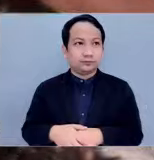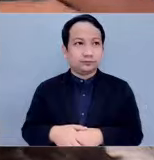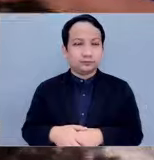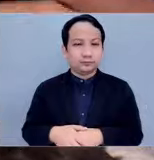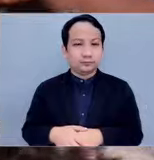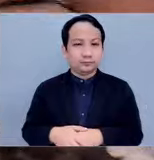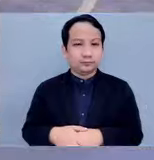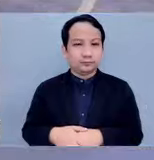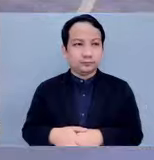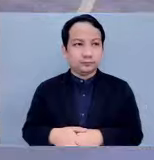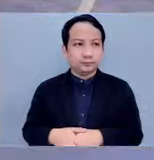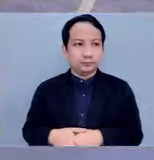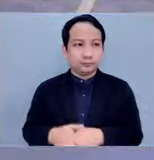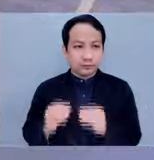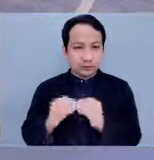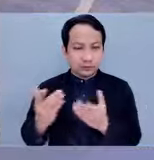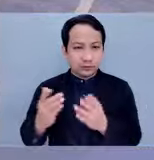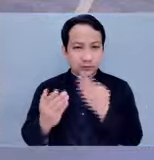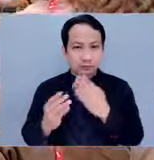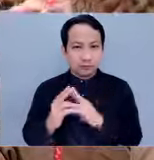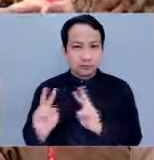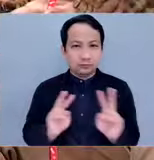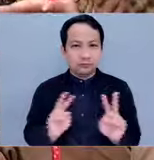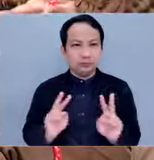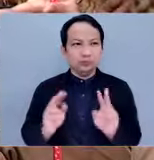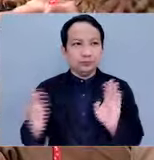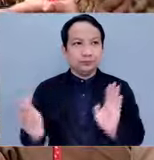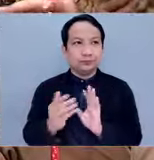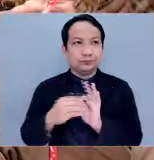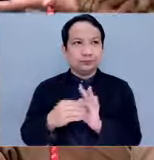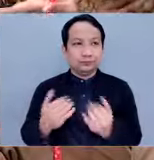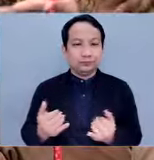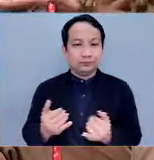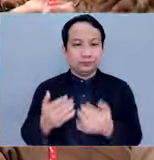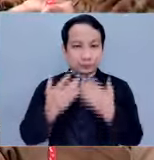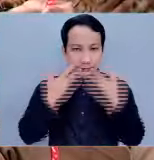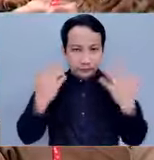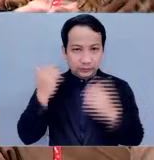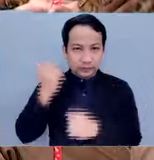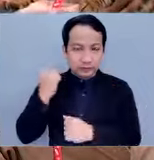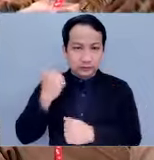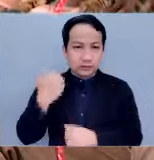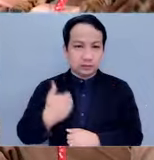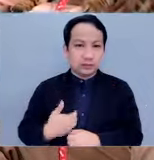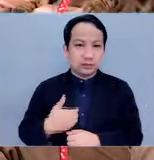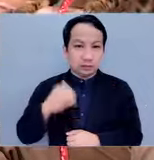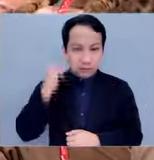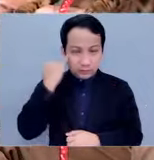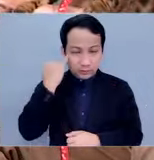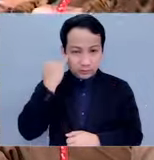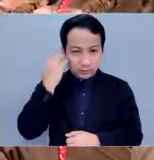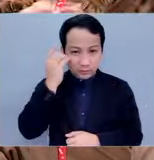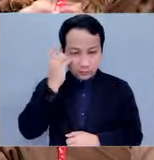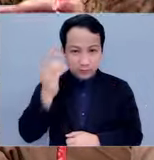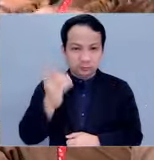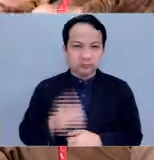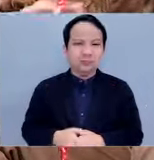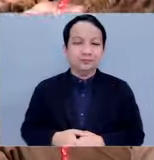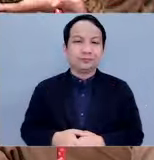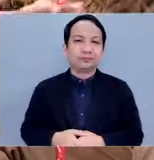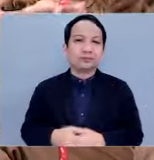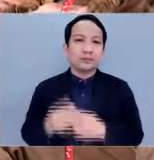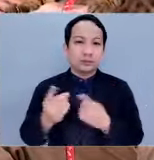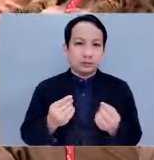Yeah! O mga kapatid, more good vibes pa sa pagsalubong natin sa araw ng maingiti at pag-asa. Ako po si Jess De Los Santos. Going